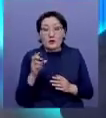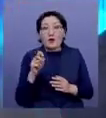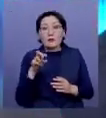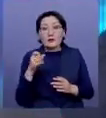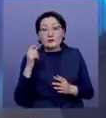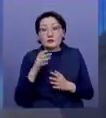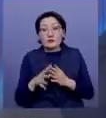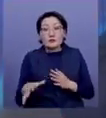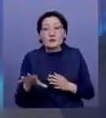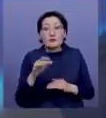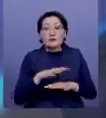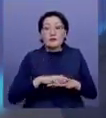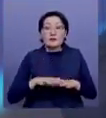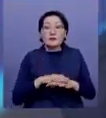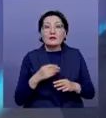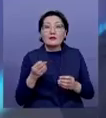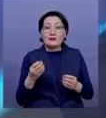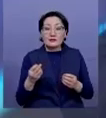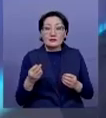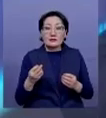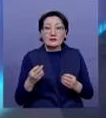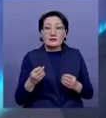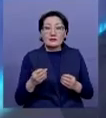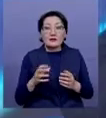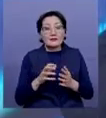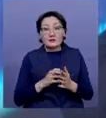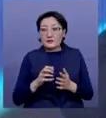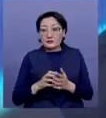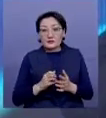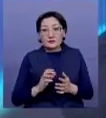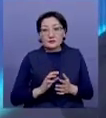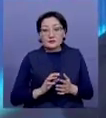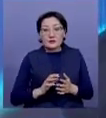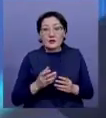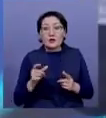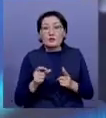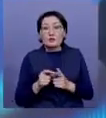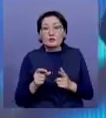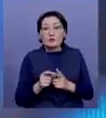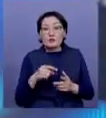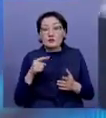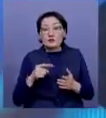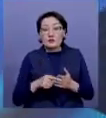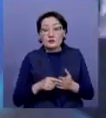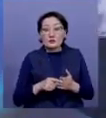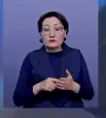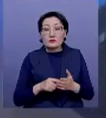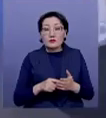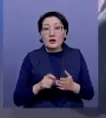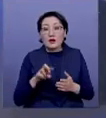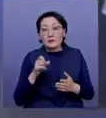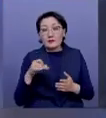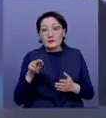Абайды түсіну жалпыны біздің қоғамда әлі жеткілікті болмай жатыр. Сөздердің мынау сұрақтарын болып жатқанда сол.